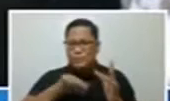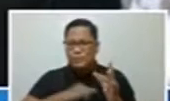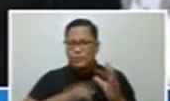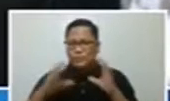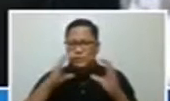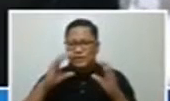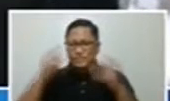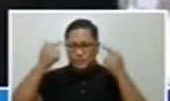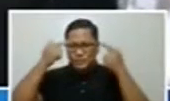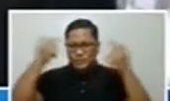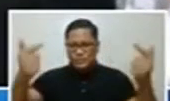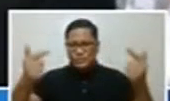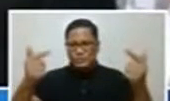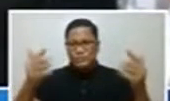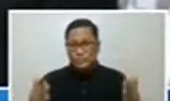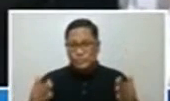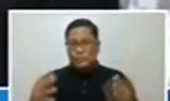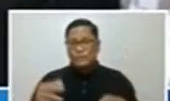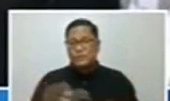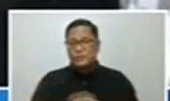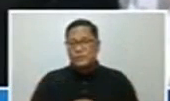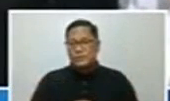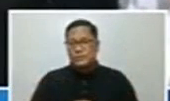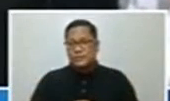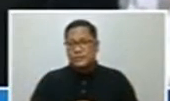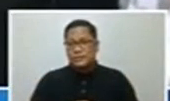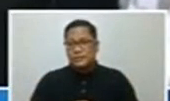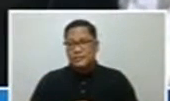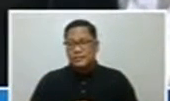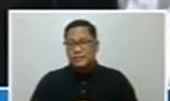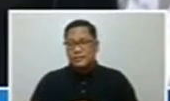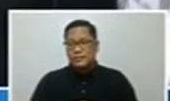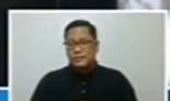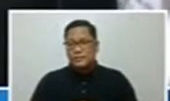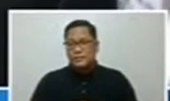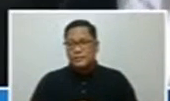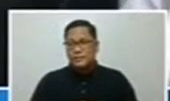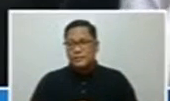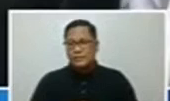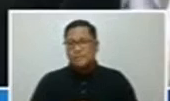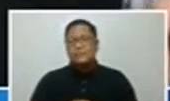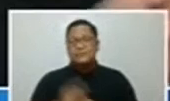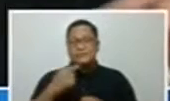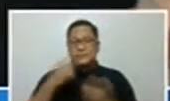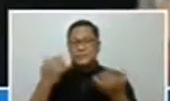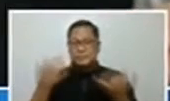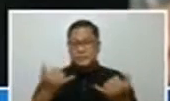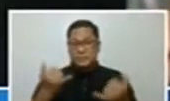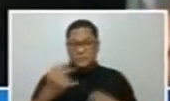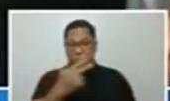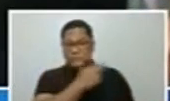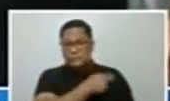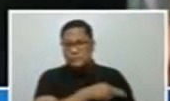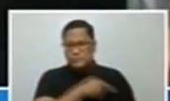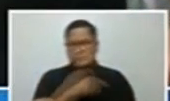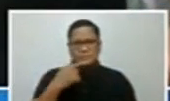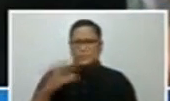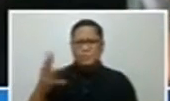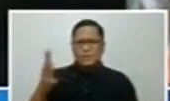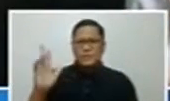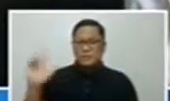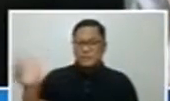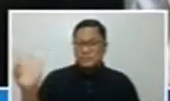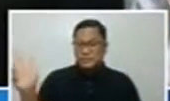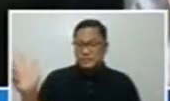quarantine facility sa isang bayan sa Palawan. Nagkaroon na po ba ng aksyon o